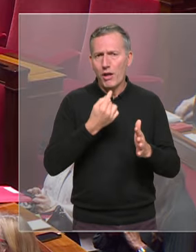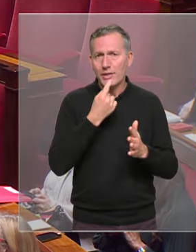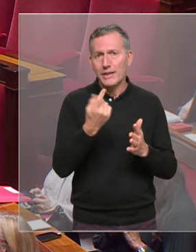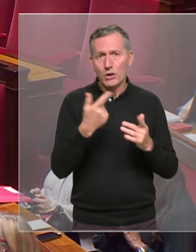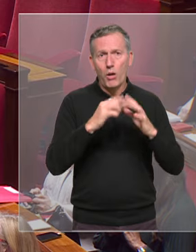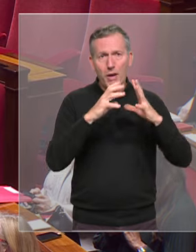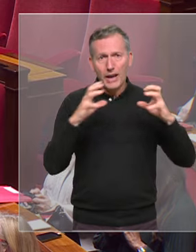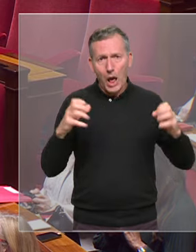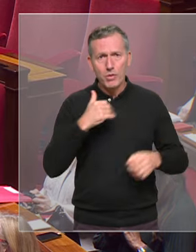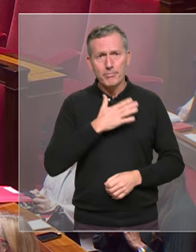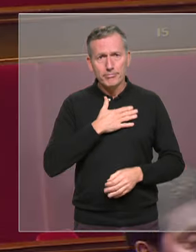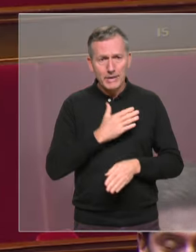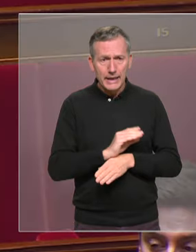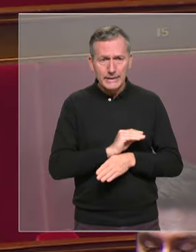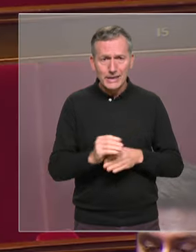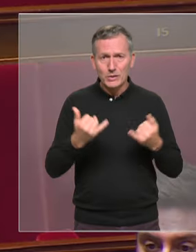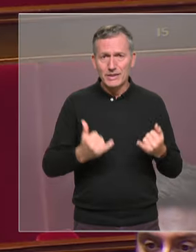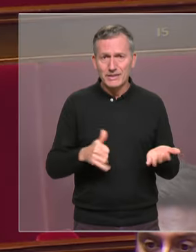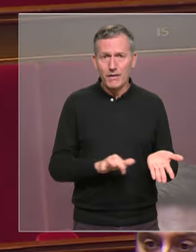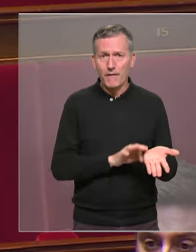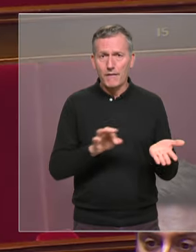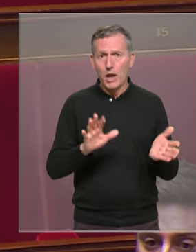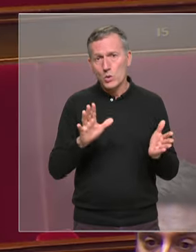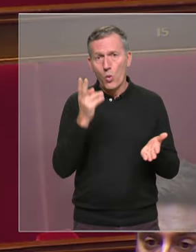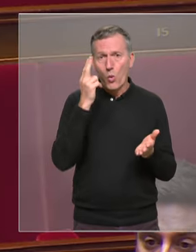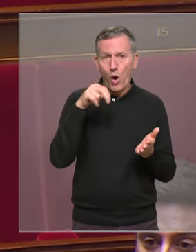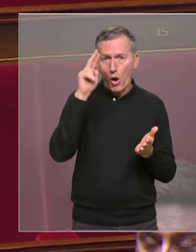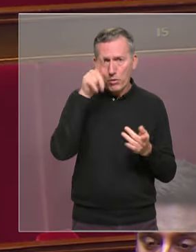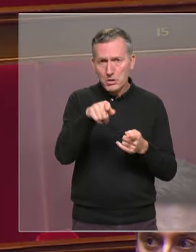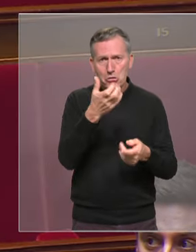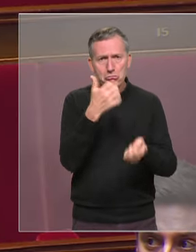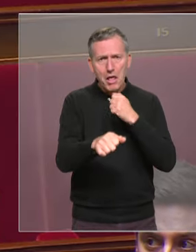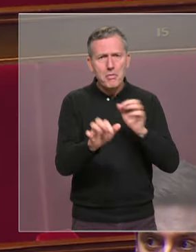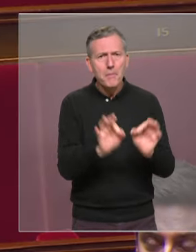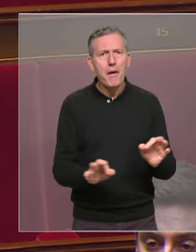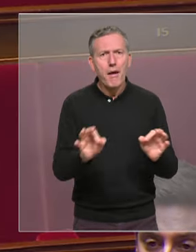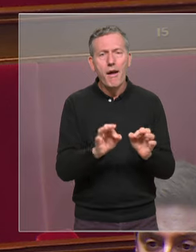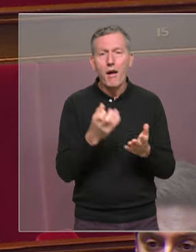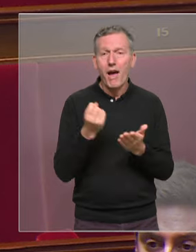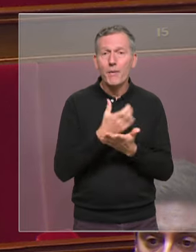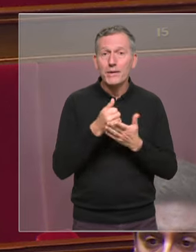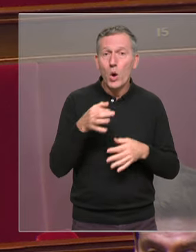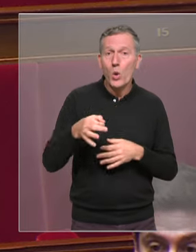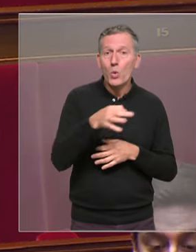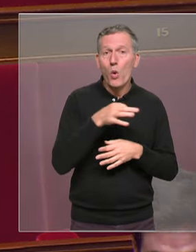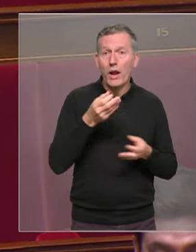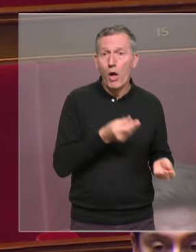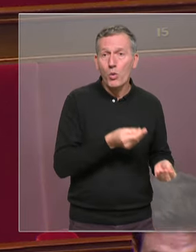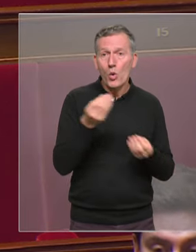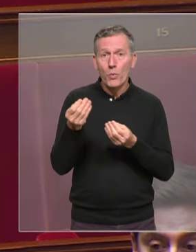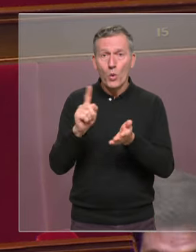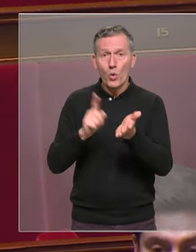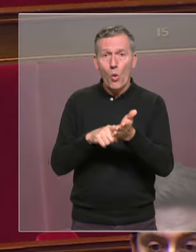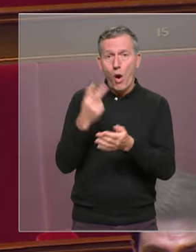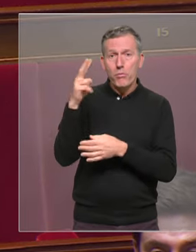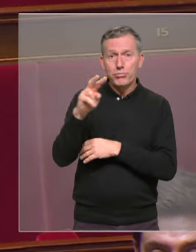nuage sécurisé sur le territoire national ou peut-être européen. Ça ne vous gêne pas de voir que les données nucléaires sensibles vont relever du droit